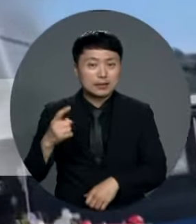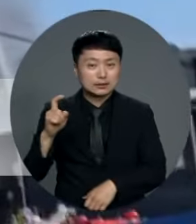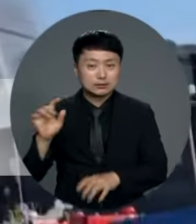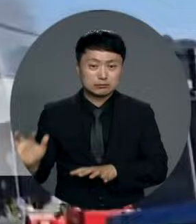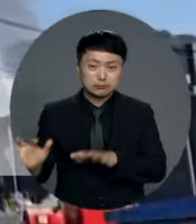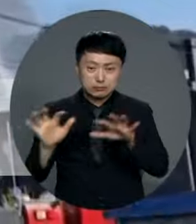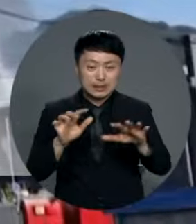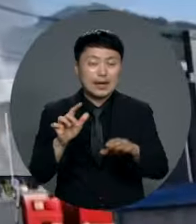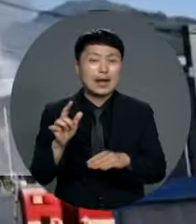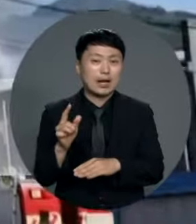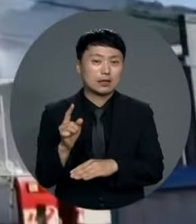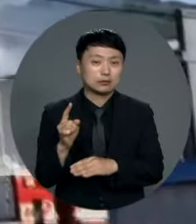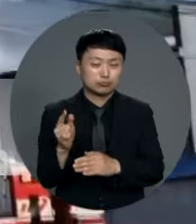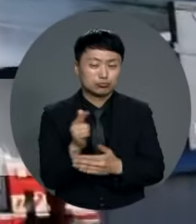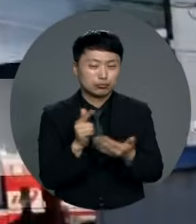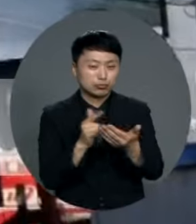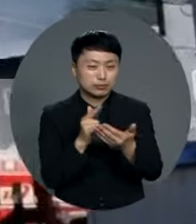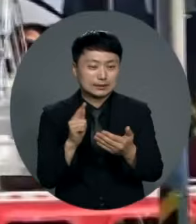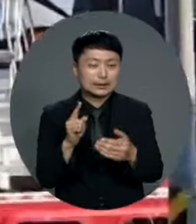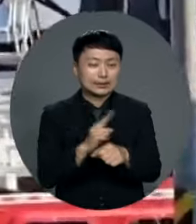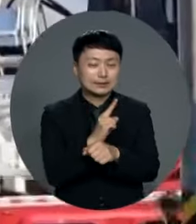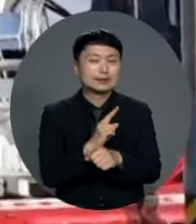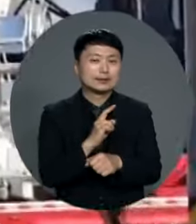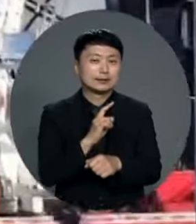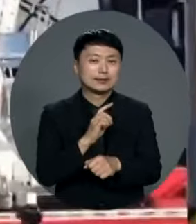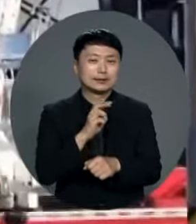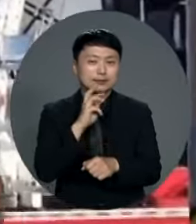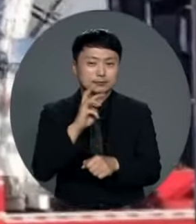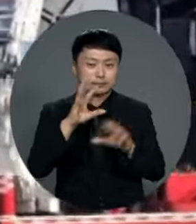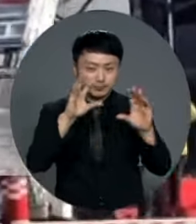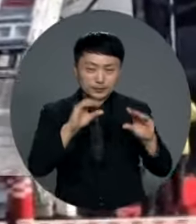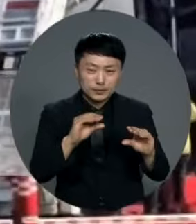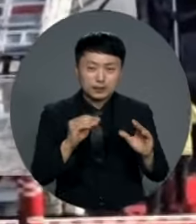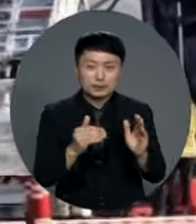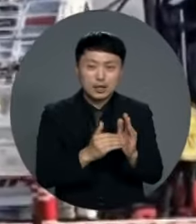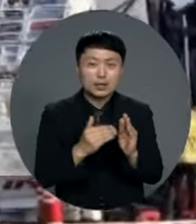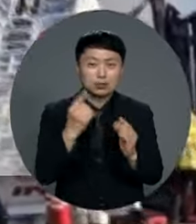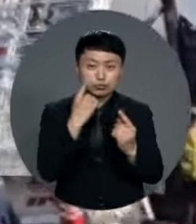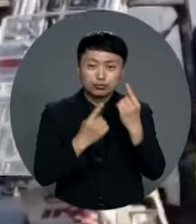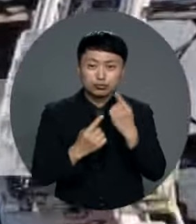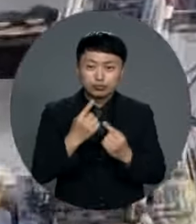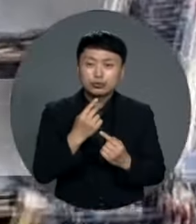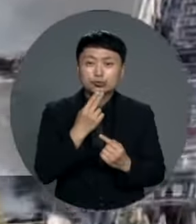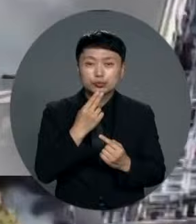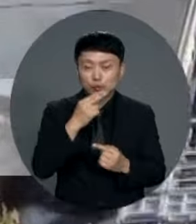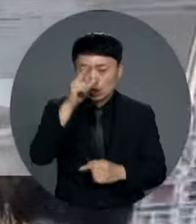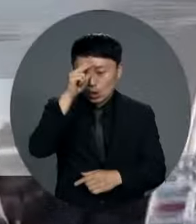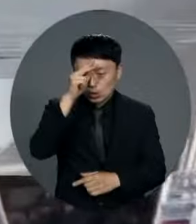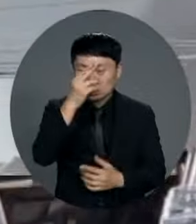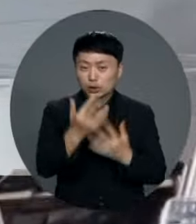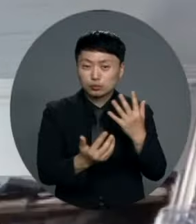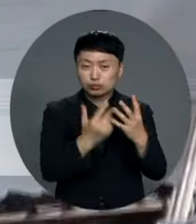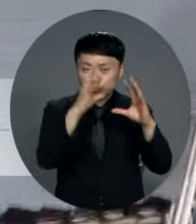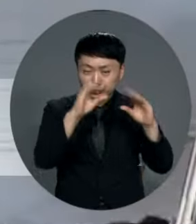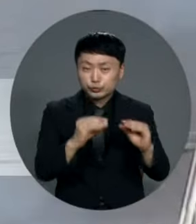투입해 1시간 반 만에 큰 불길을 잡았습니다. 다친 사람은 없는 것으로 파악됐습니다. 경찰은